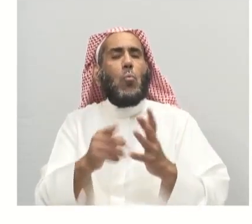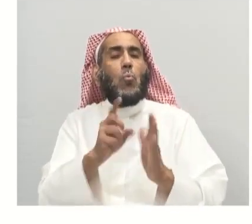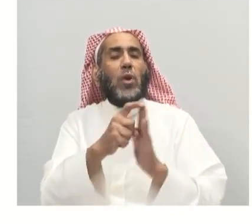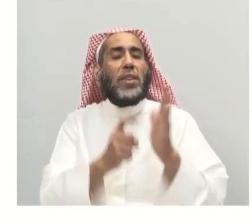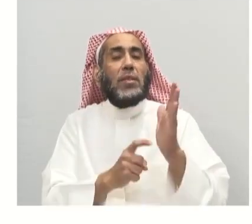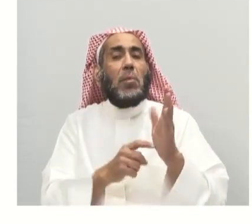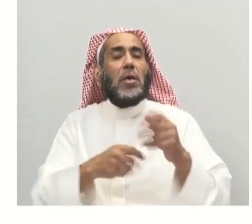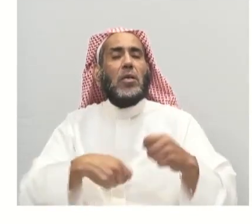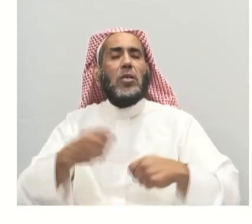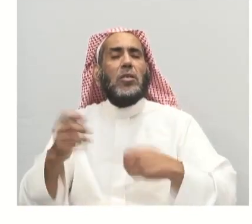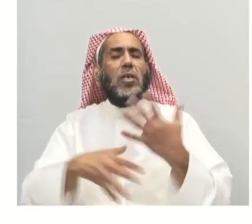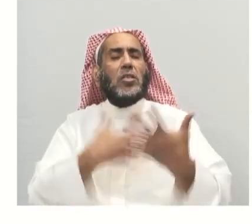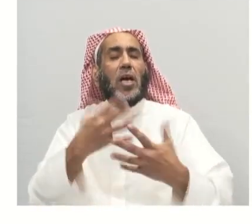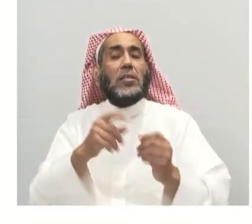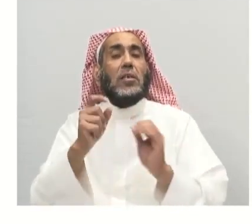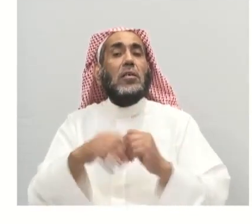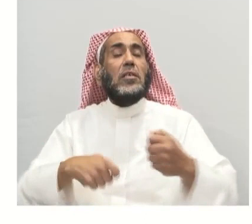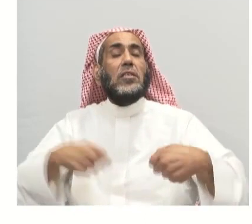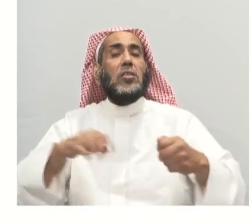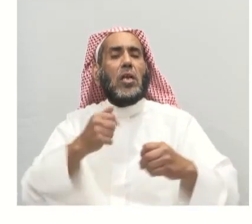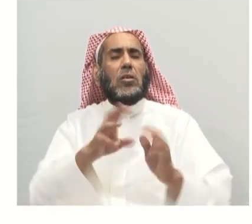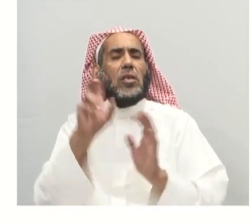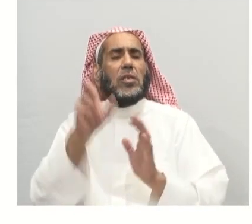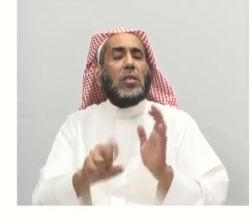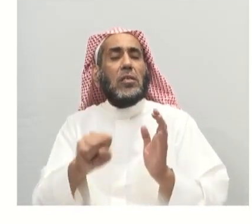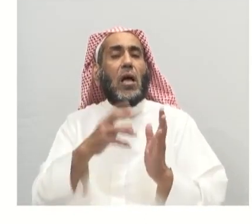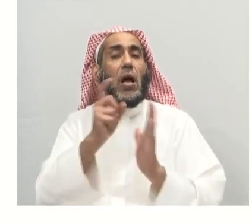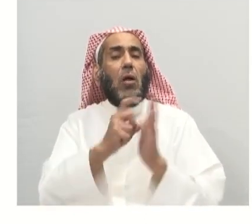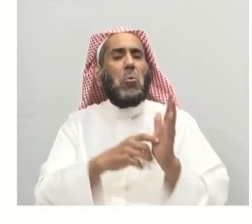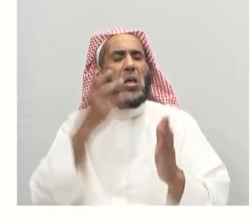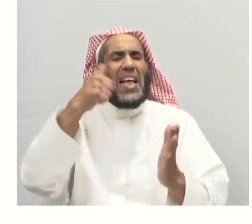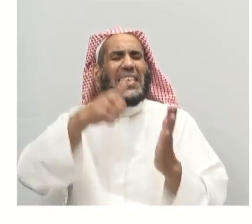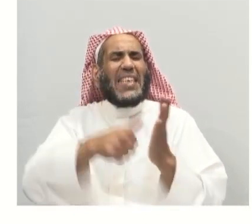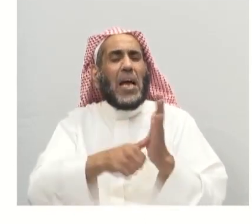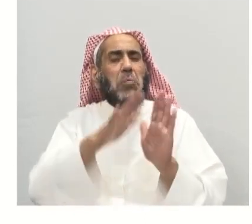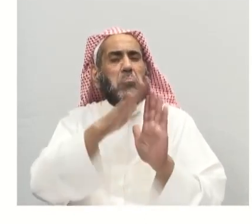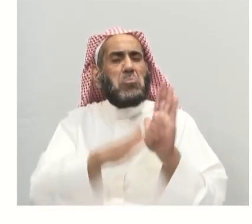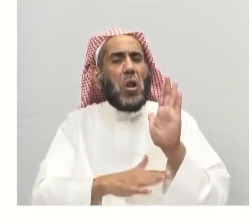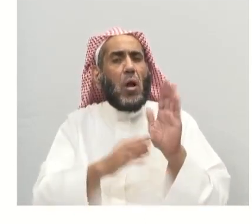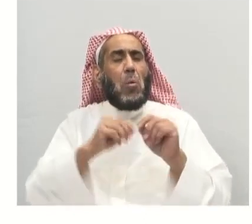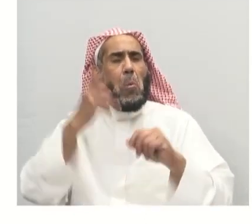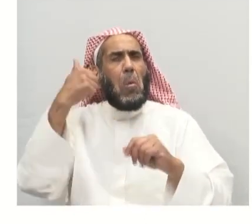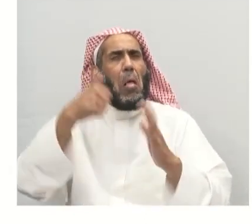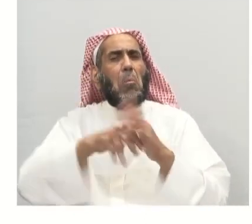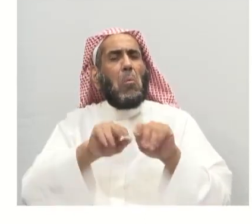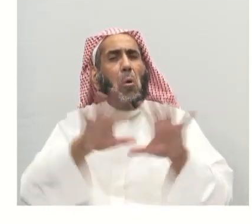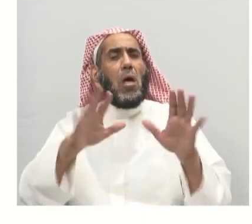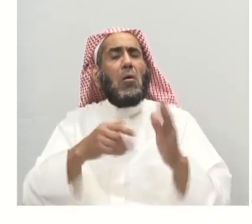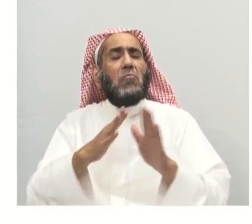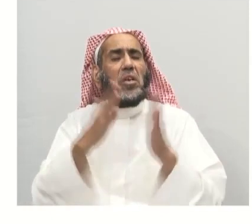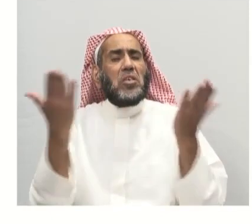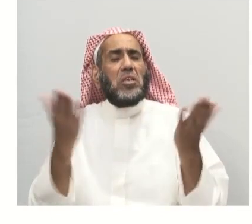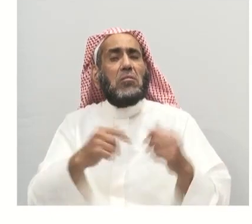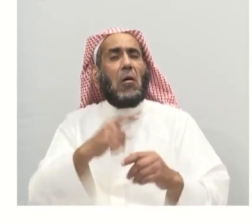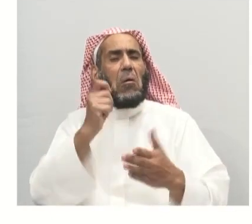التج على مبدا شخصيه القوانين واذا جهل او جهل بتلك التشريعات المعلنه في الجريده الرسميه ذات الصله